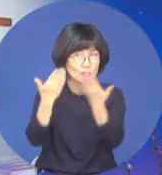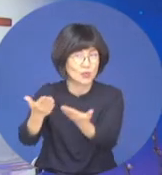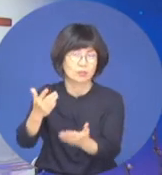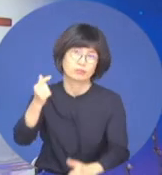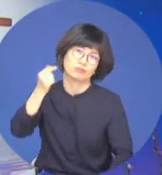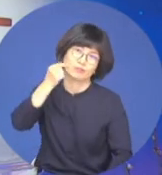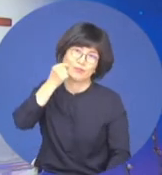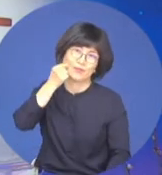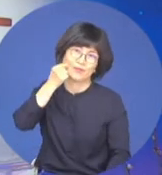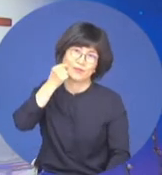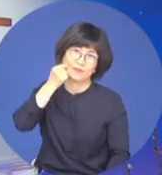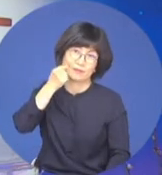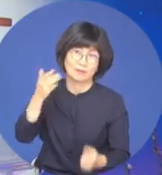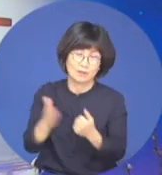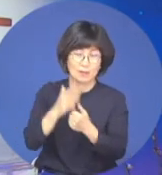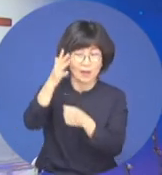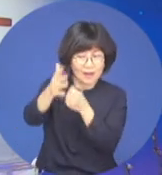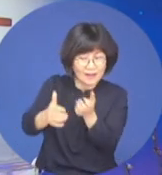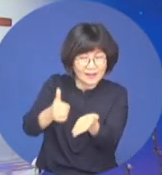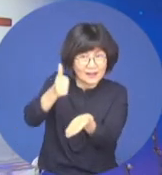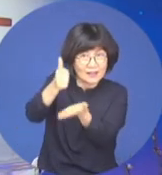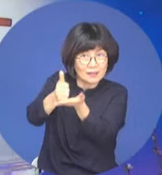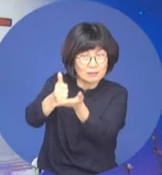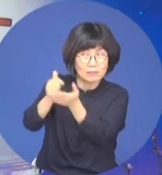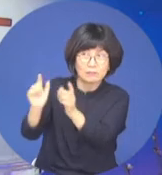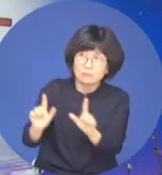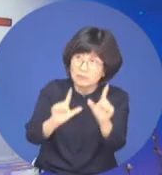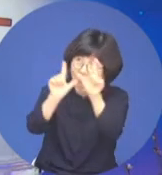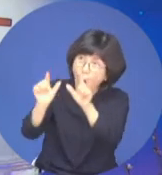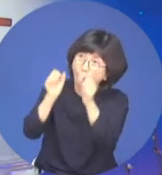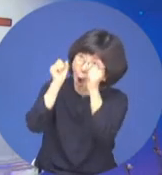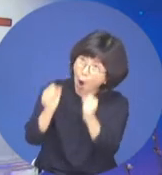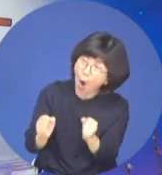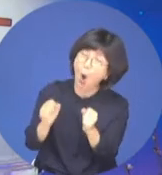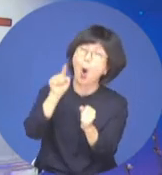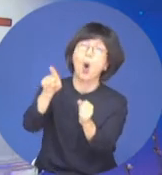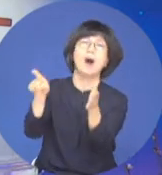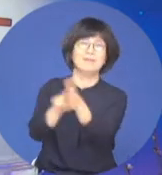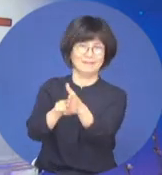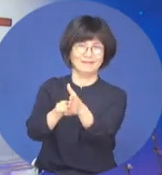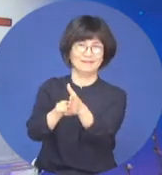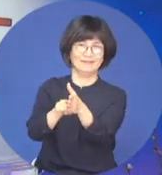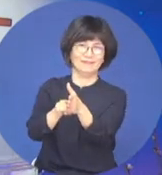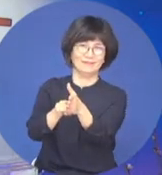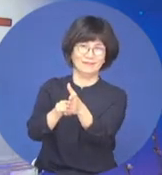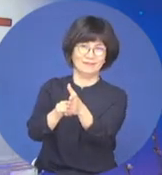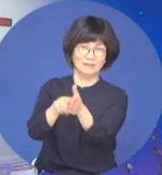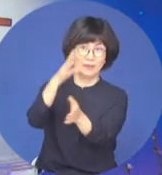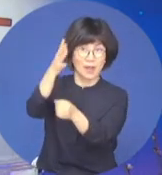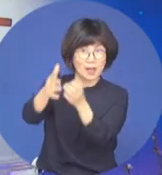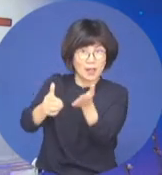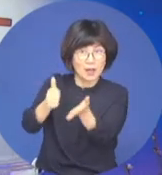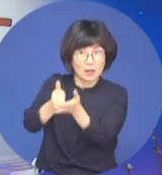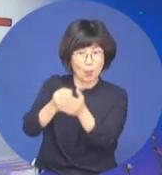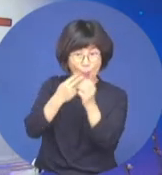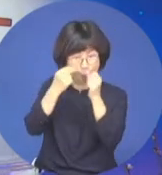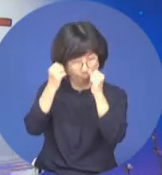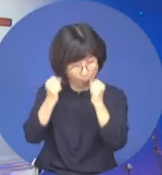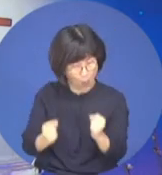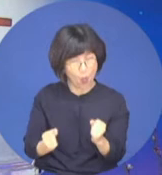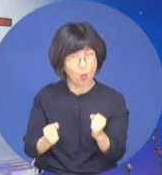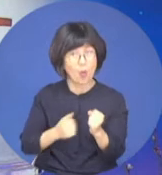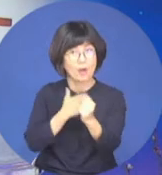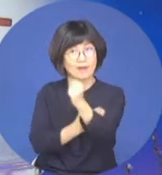믿어야 되느냐? 하나님이 살아계심을 믿어야 하고 하나님이 살아계셔서 전능하신